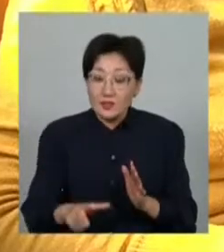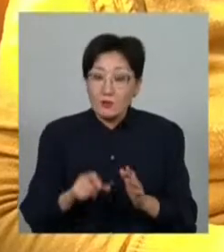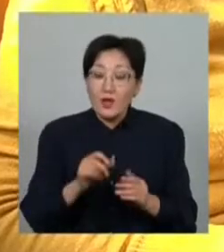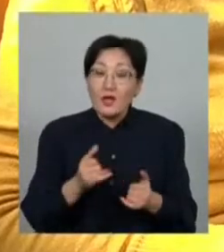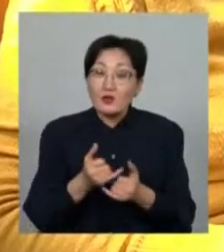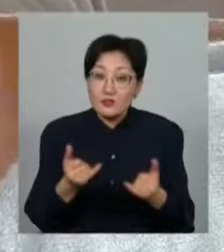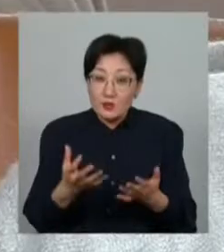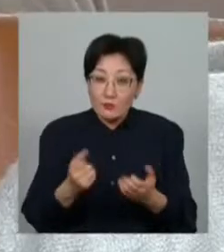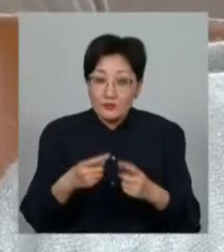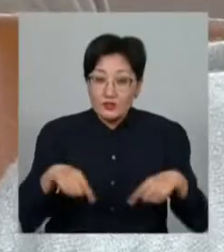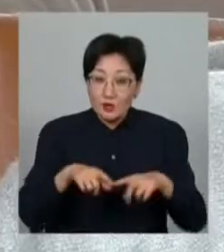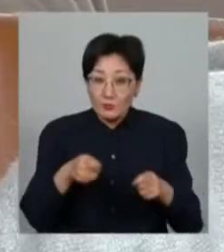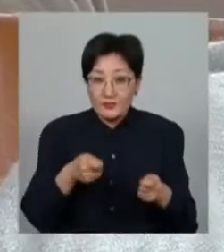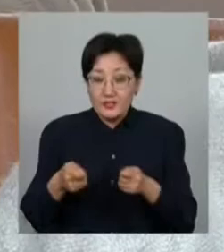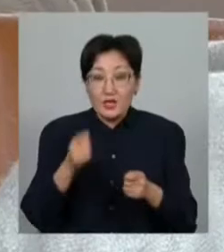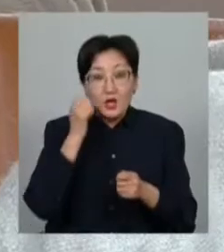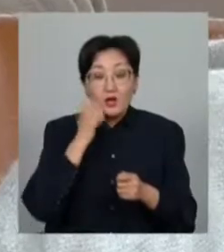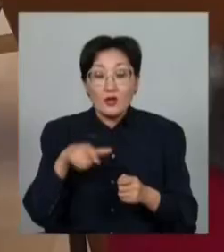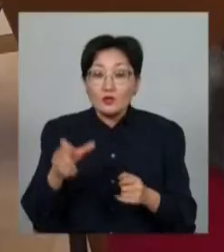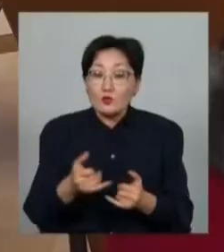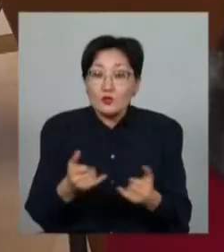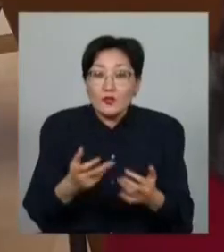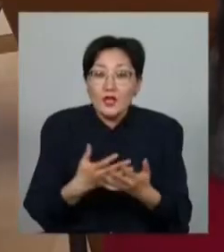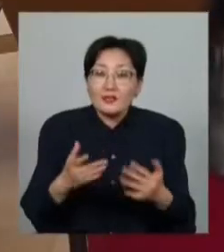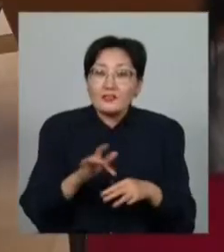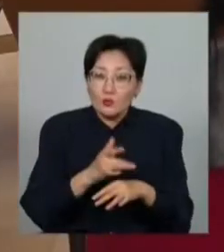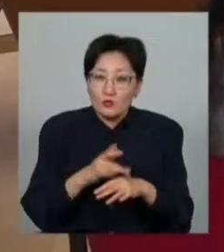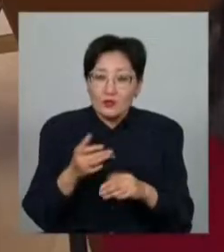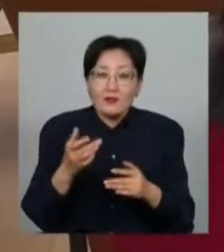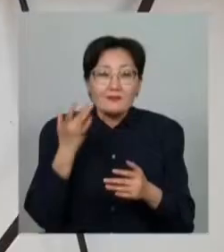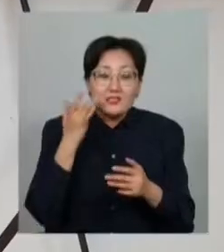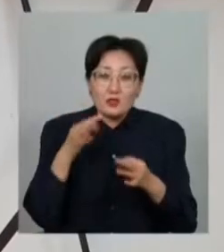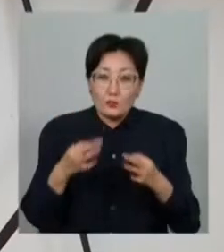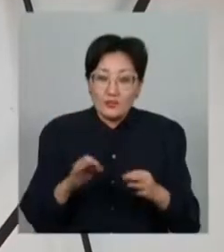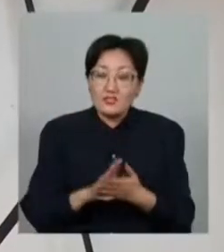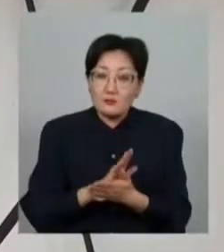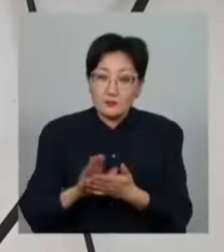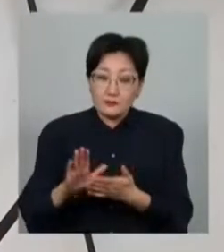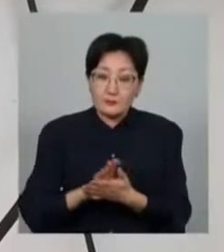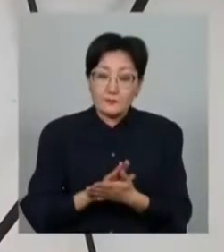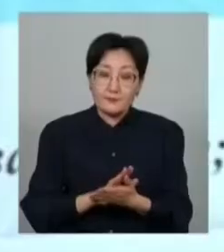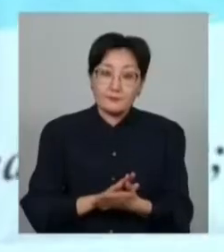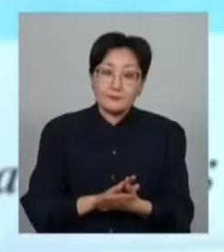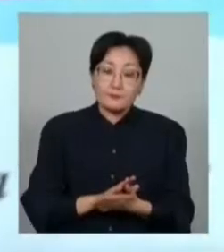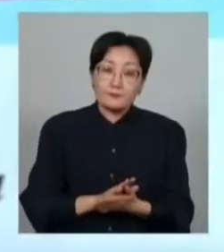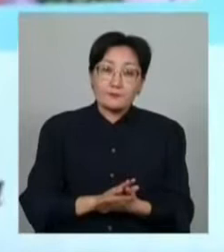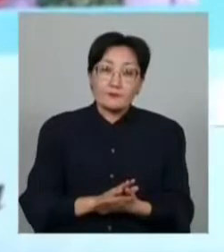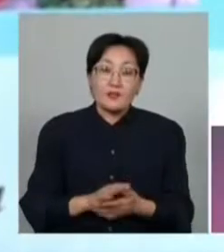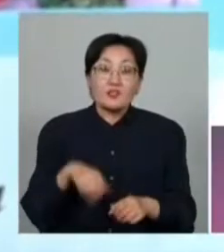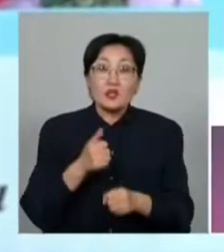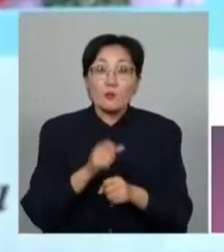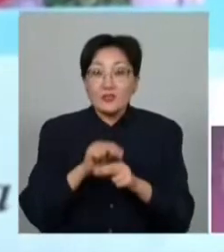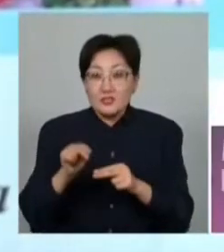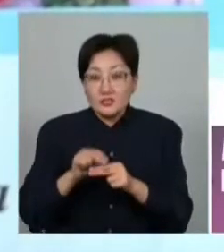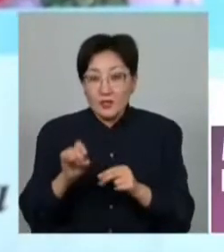алған. Орталық басшысының сөзінше, қарттар үшін түрлі қызмет әрдайым қол жетімді және тегін. Основные занятия проходят у нас. Негізгі